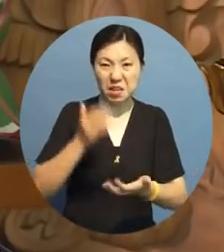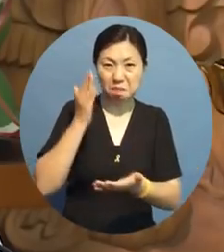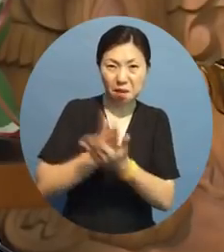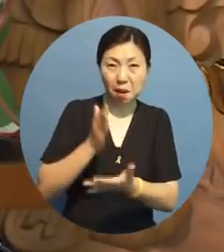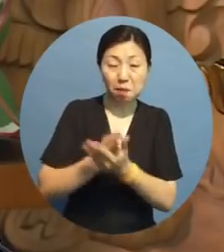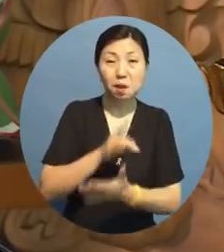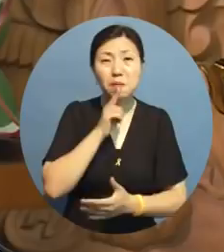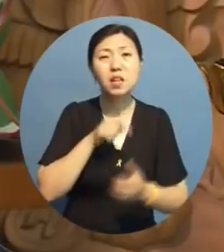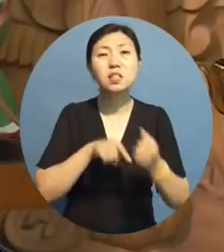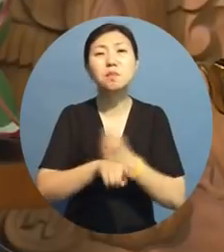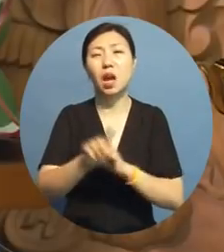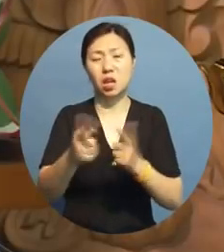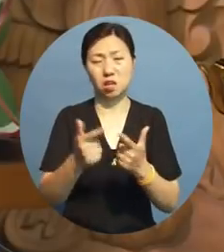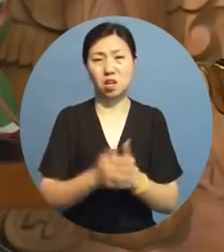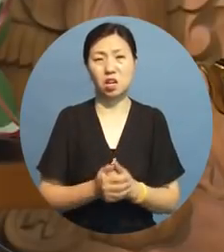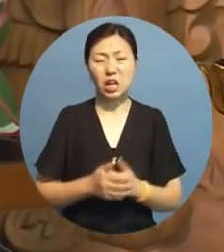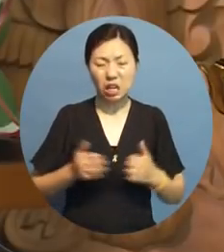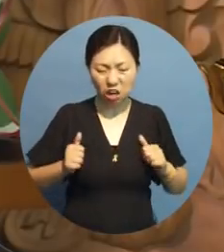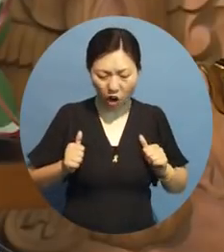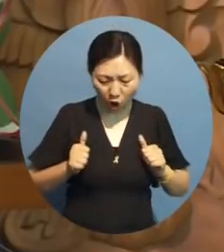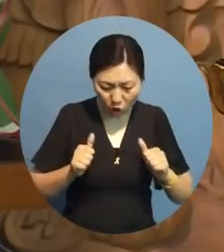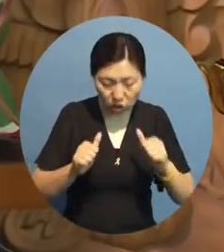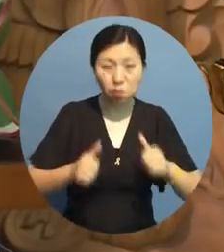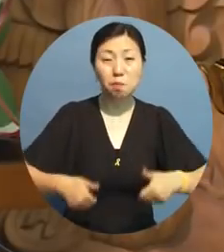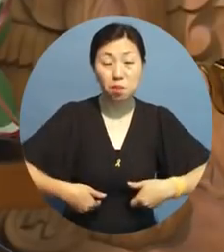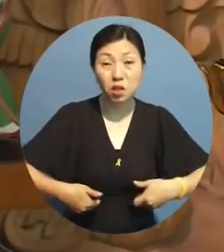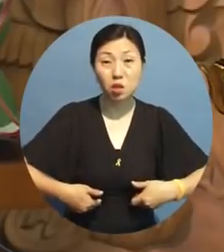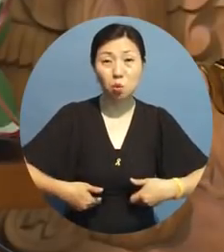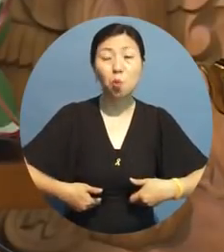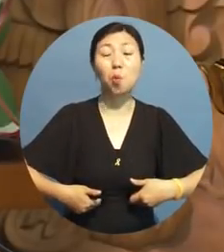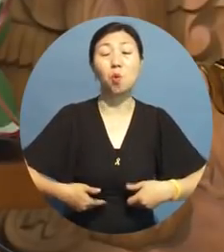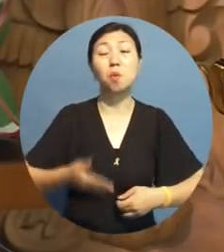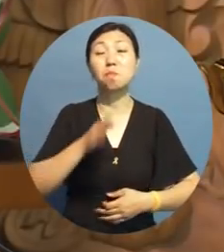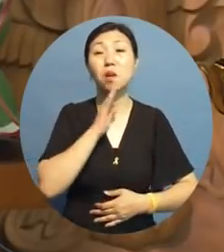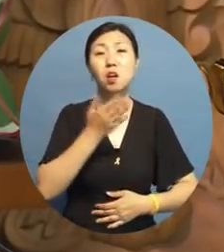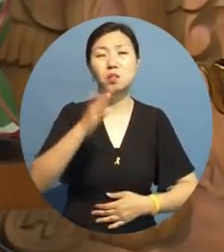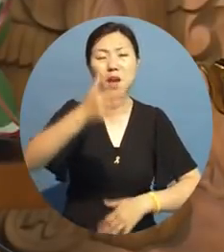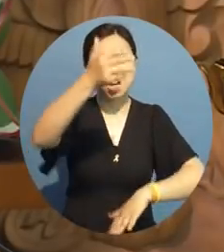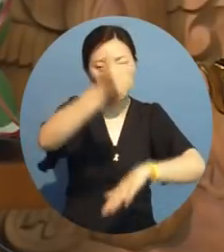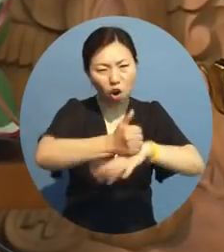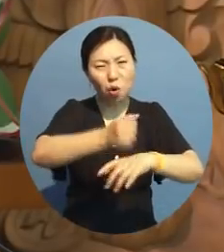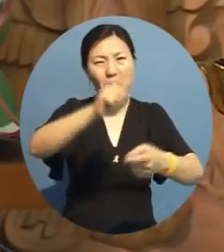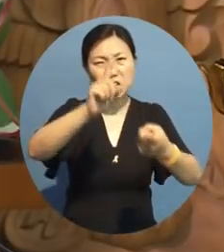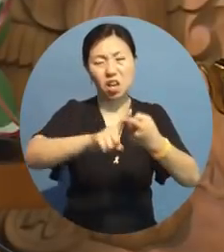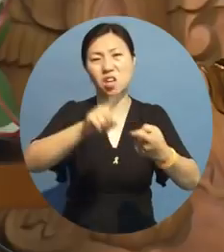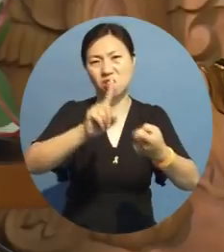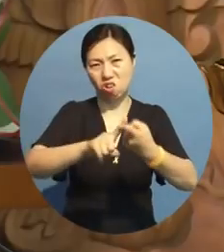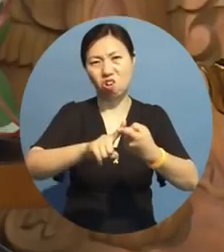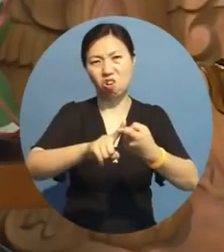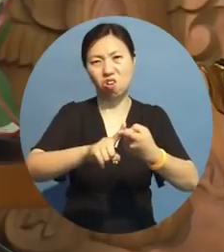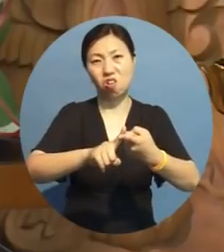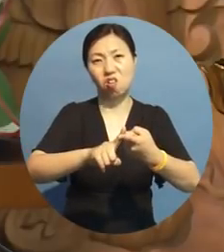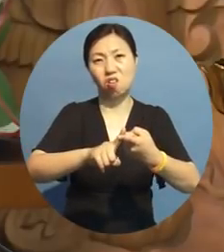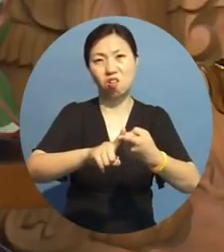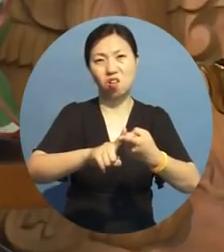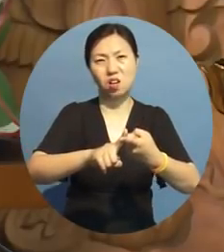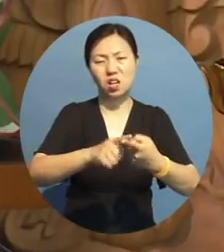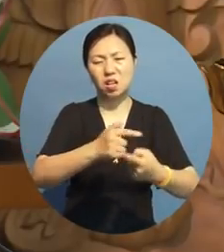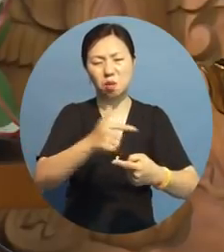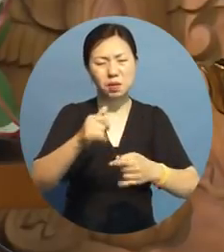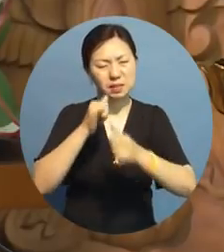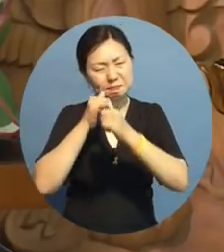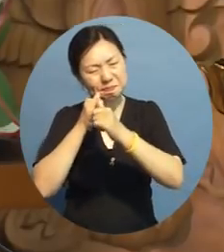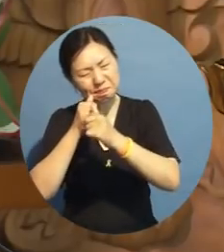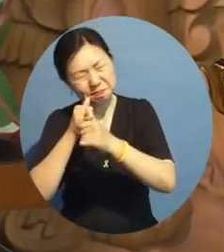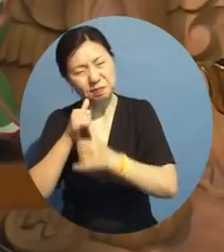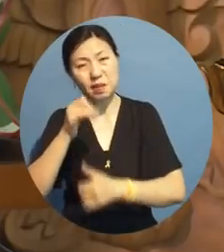아니라, 열심히 하는 건 해야 돼, 돼. 결과를 가지고, 되고 안 되고, 결과를 가지고, 너무